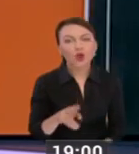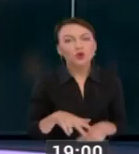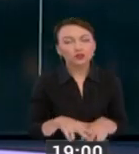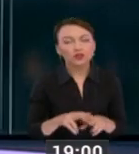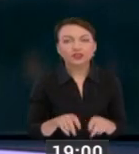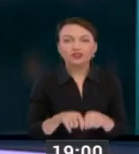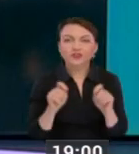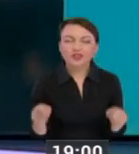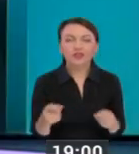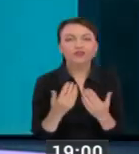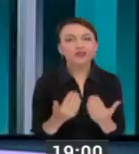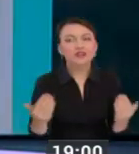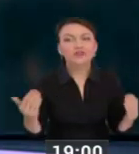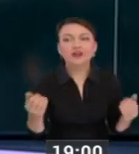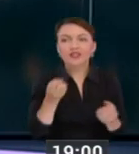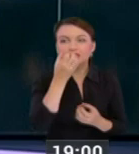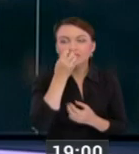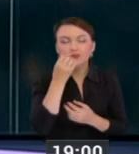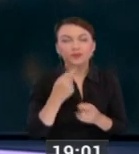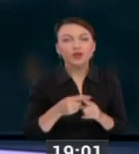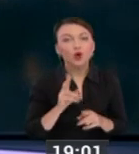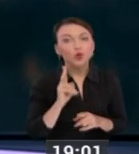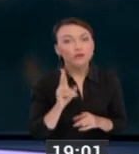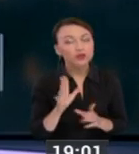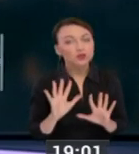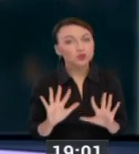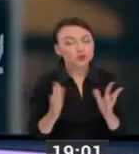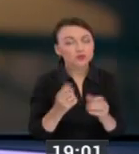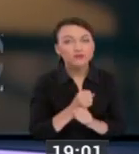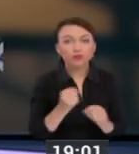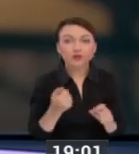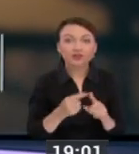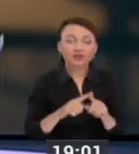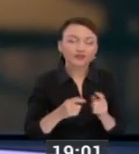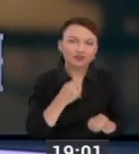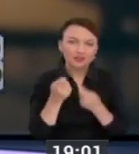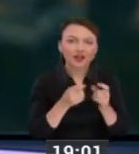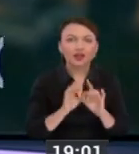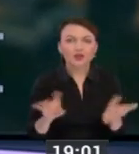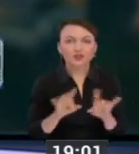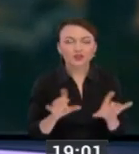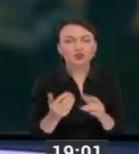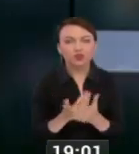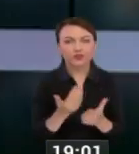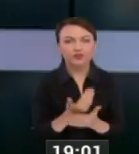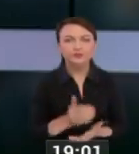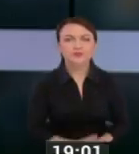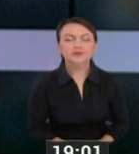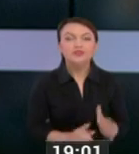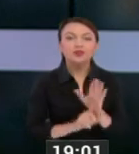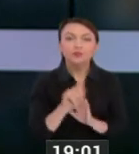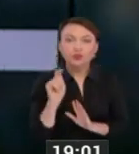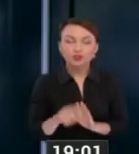виставка «Хризантем». У квартирі на Ільєнка стався вибух. Про все це у деталях розкажу у випуску. Отже,